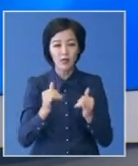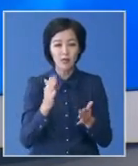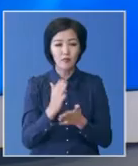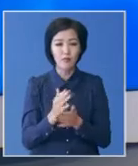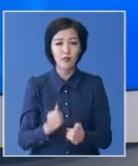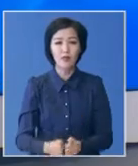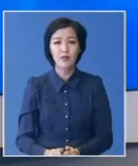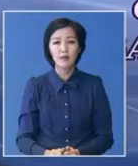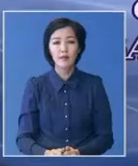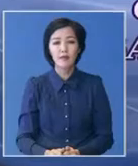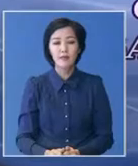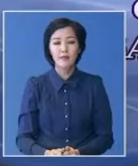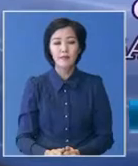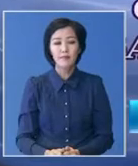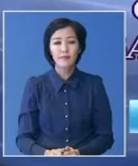арналып отыр.